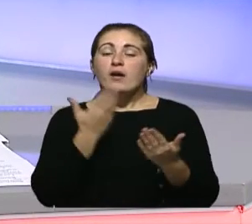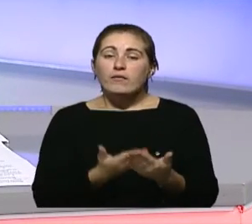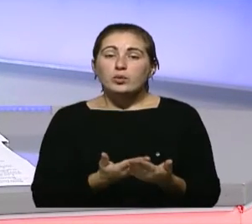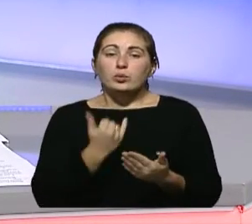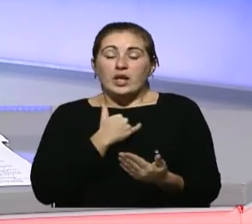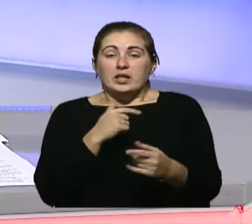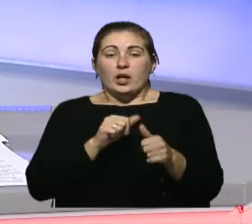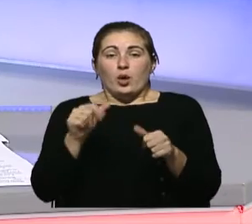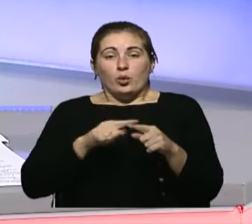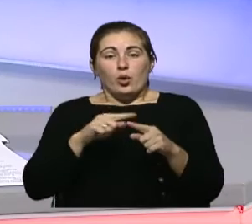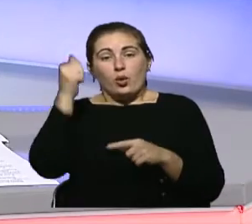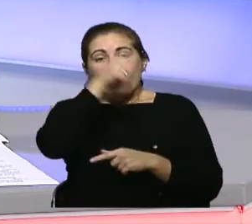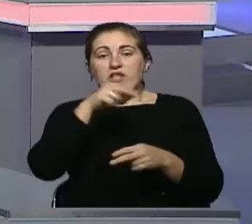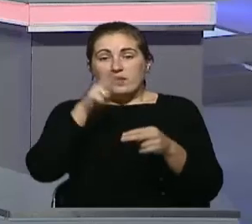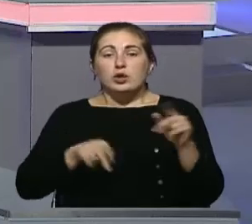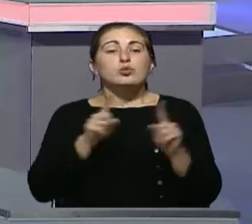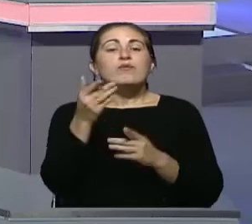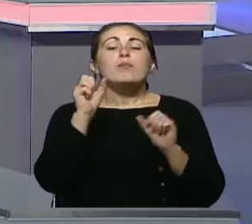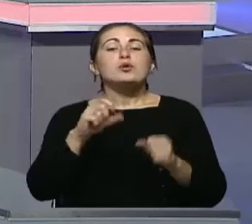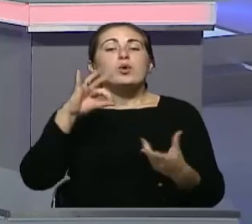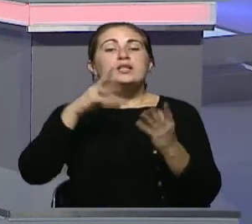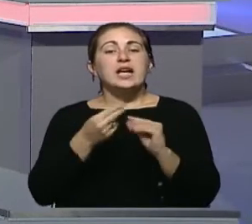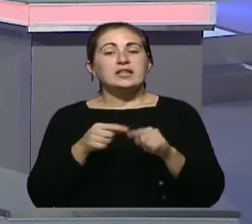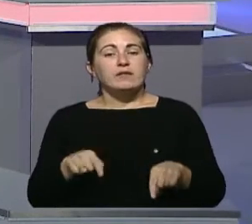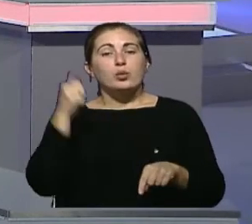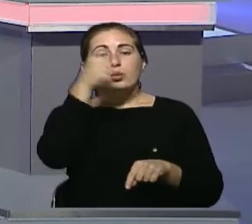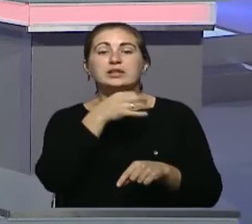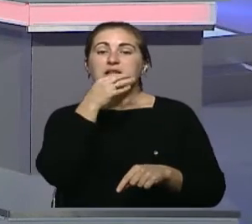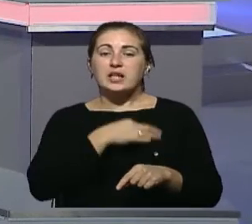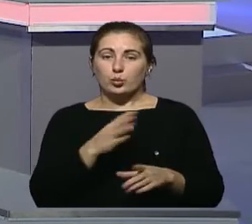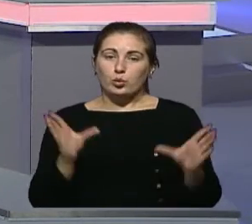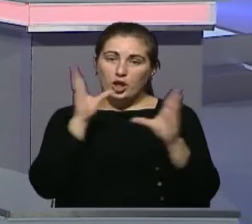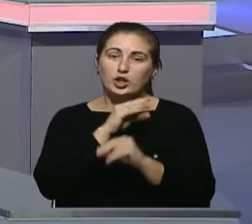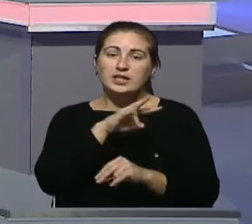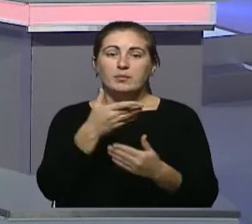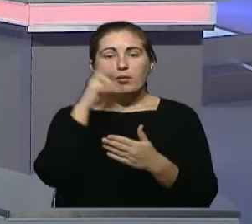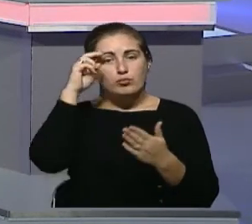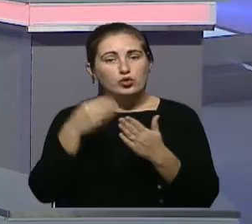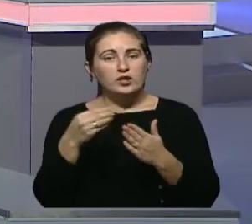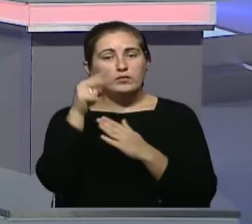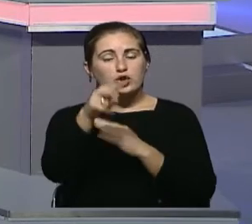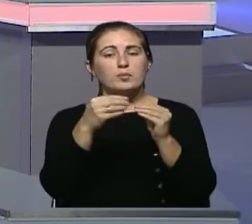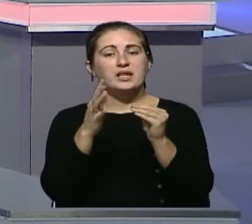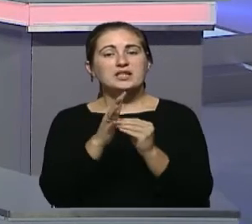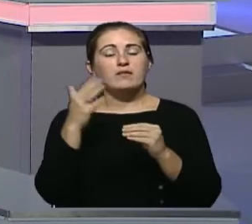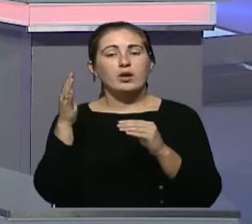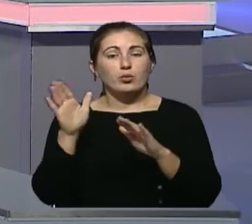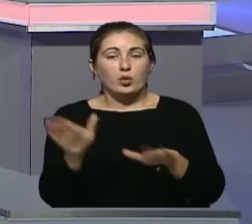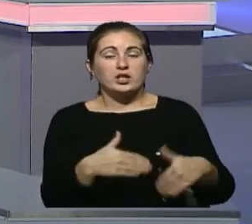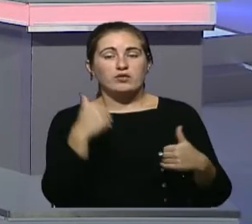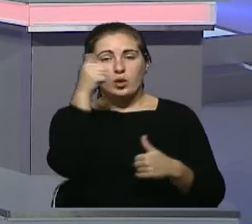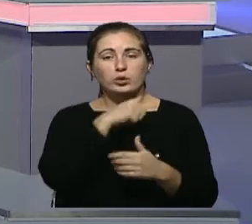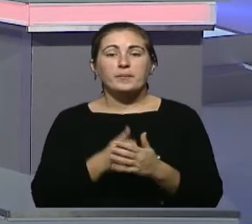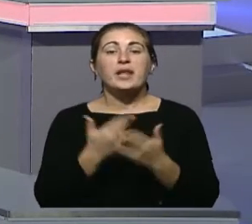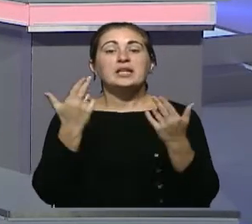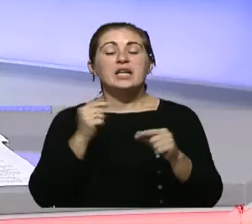год завершается, и вот что вы можете по результатам этого года сказать? Уложились ли мы в бюджет 2015 уходящего года?